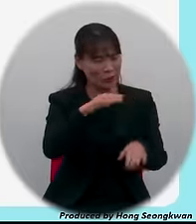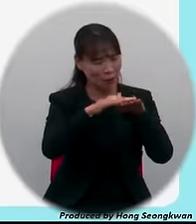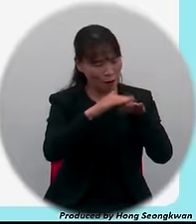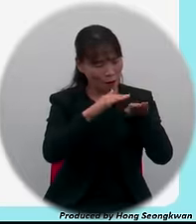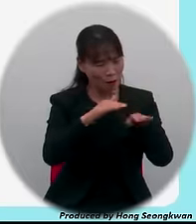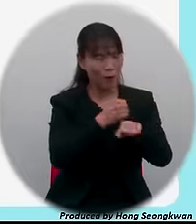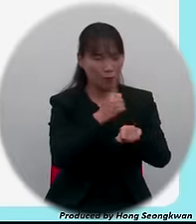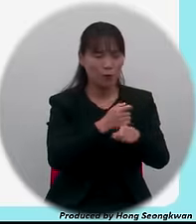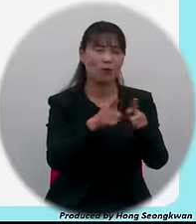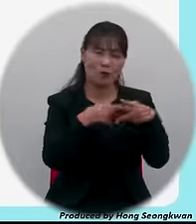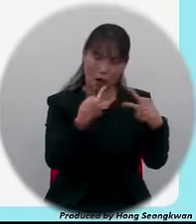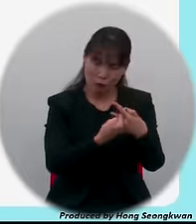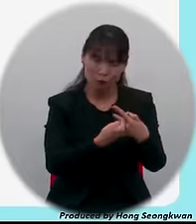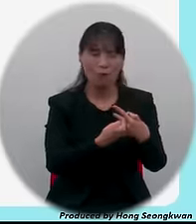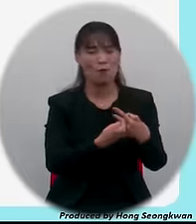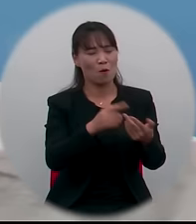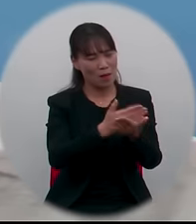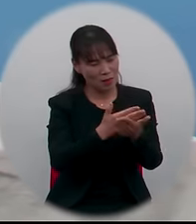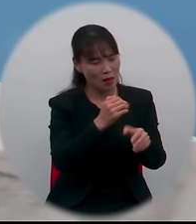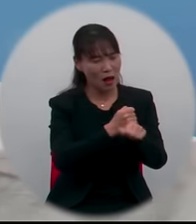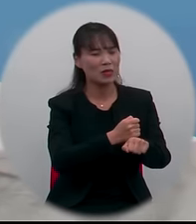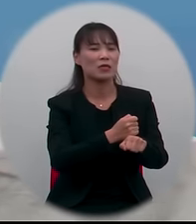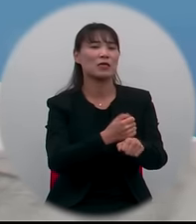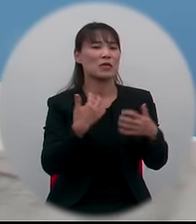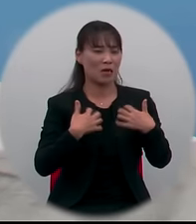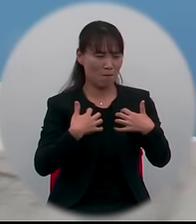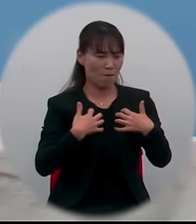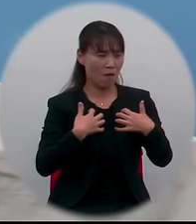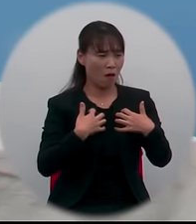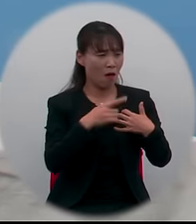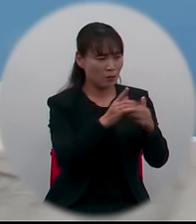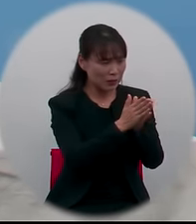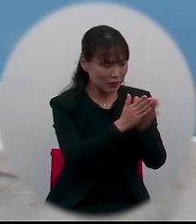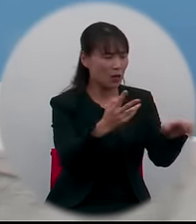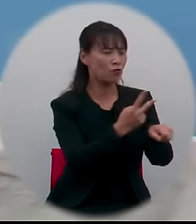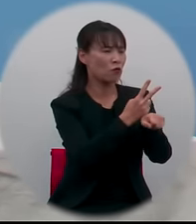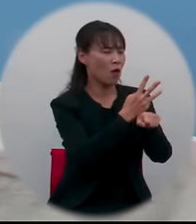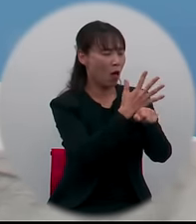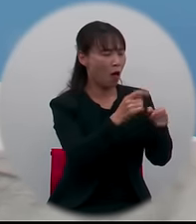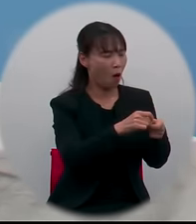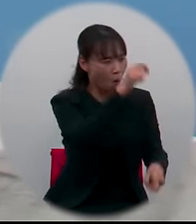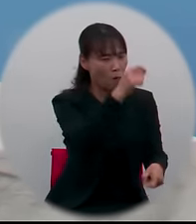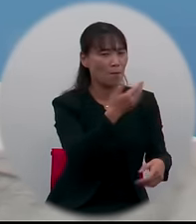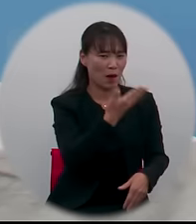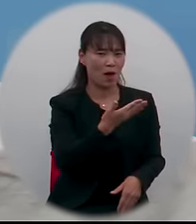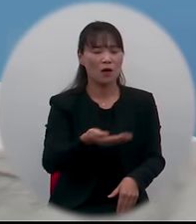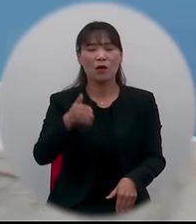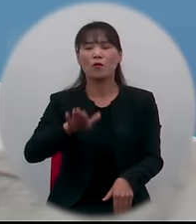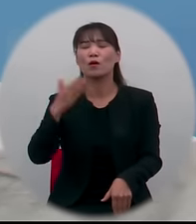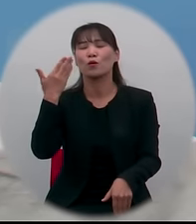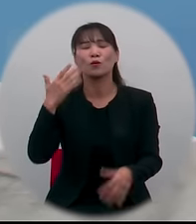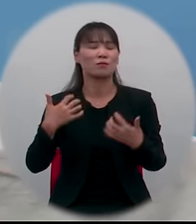순간적인 판단을 해야 되는 그러한 게임들이었네요 넘어갔죠 요즘 게임 그렇게 만들면